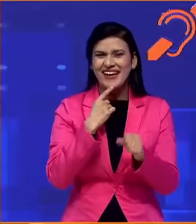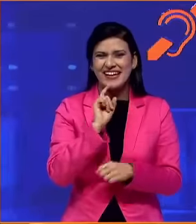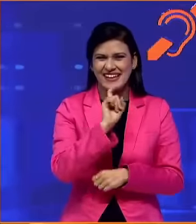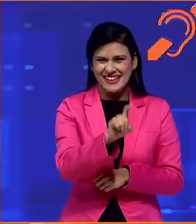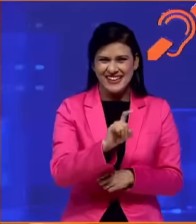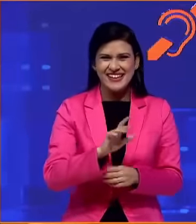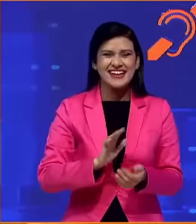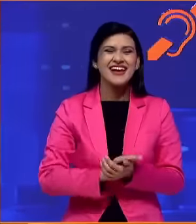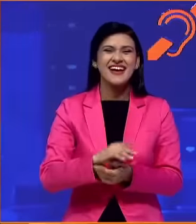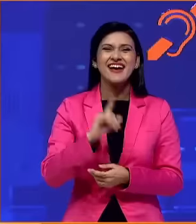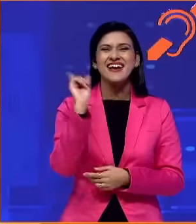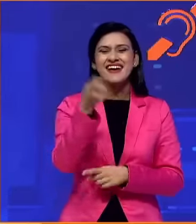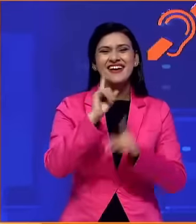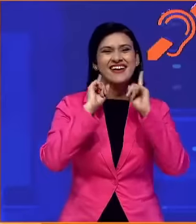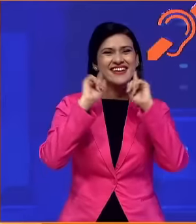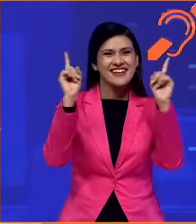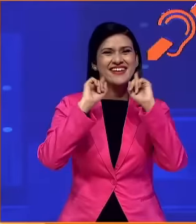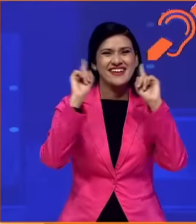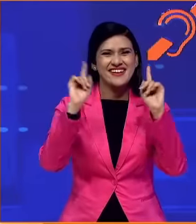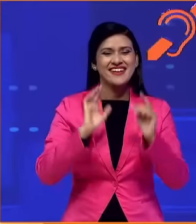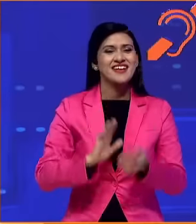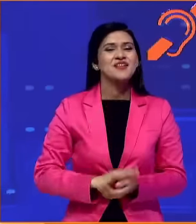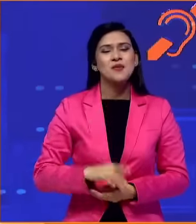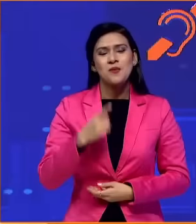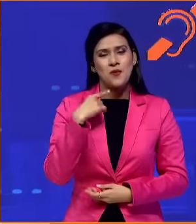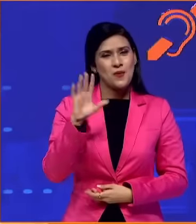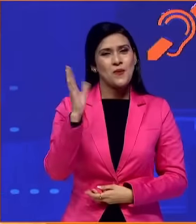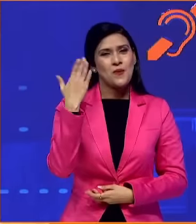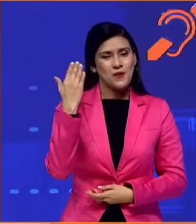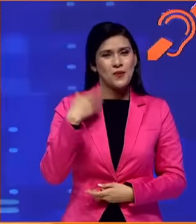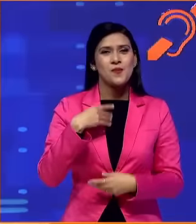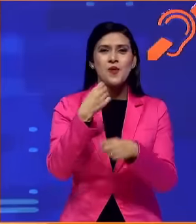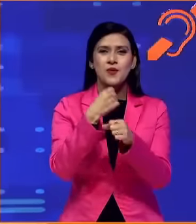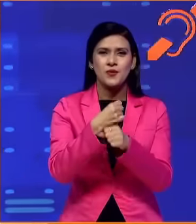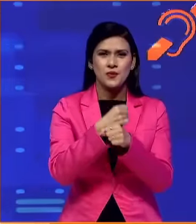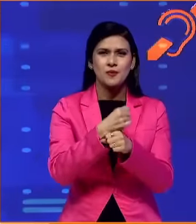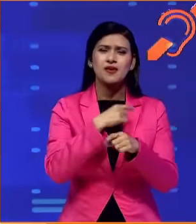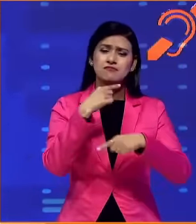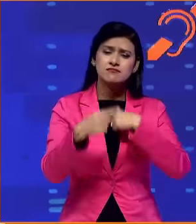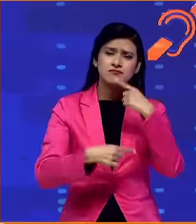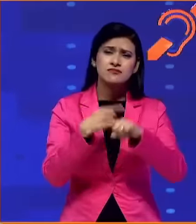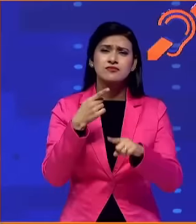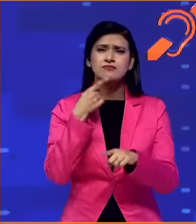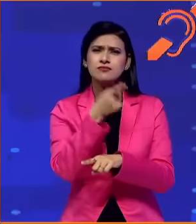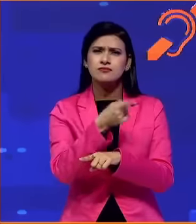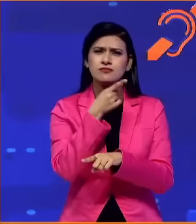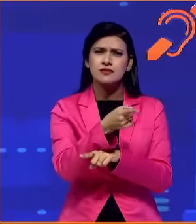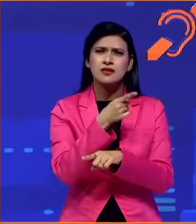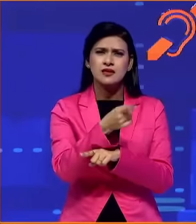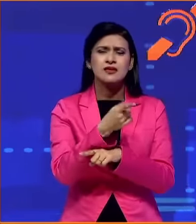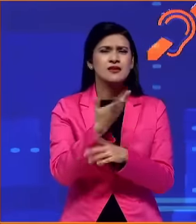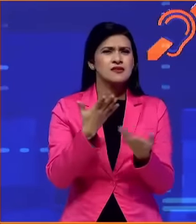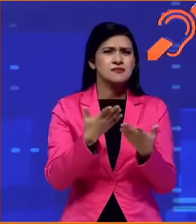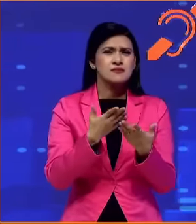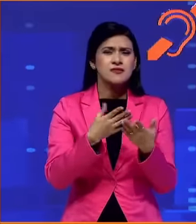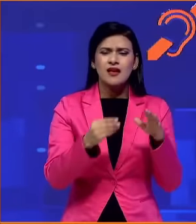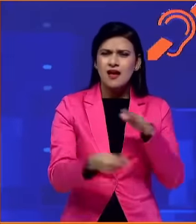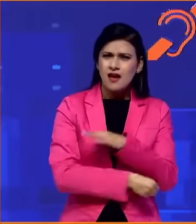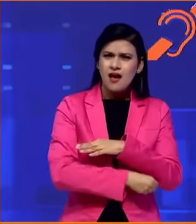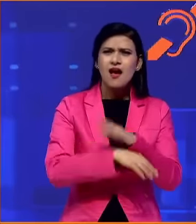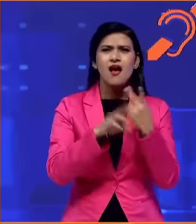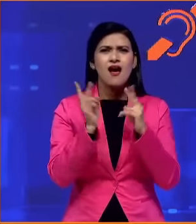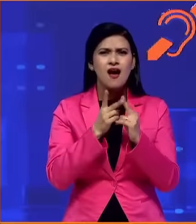मैंसमझताहूँ, जबहमसरकारमेंथे,तब हरदिनभाई- भतीजावादऔरभ्रष्टाचारकेआरोपलगतेथे,येसबहोरहाथा,वोसबहोरहाथा।